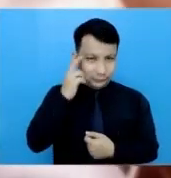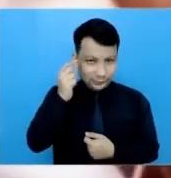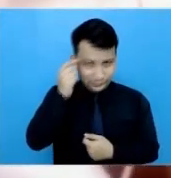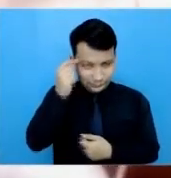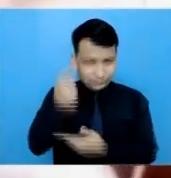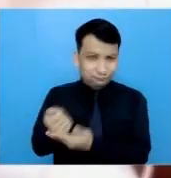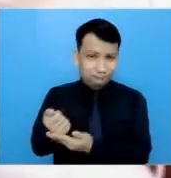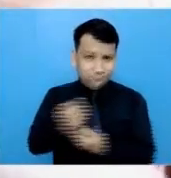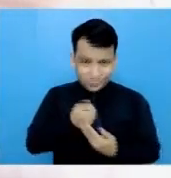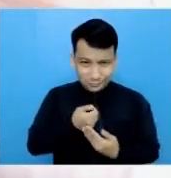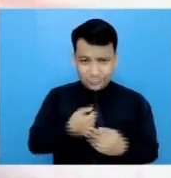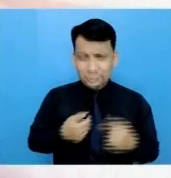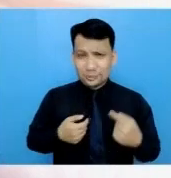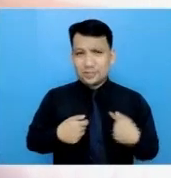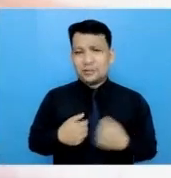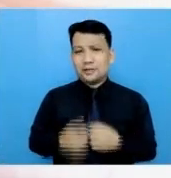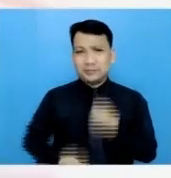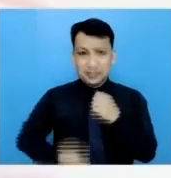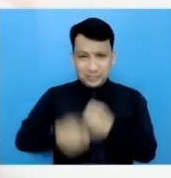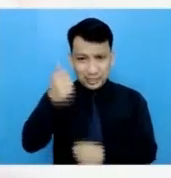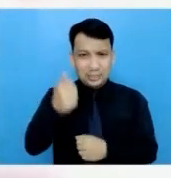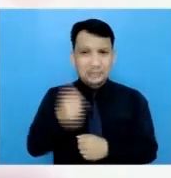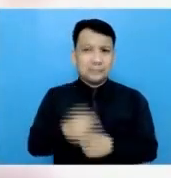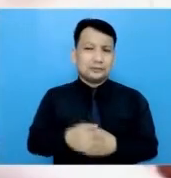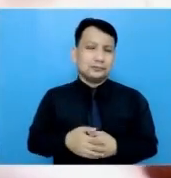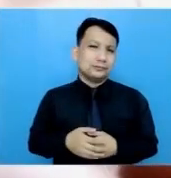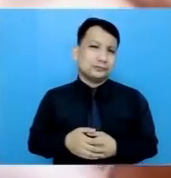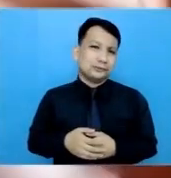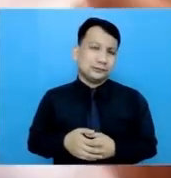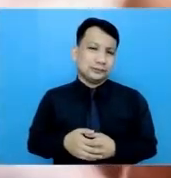Tulungan mo kaming matamit ang mustisya, sir.